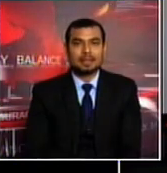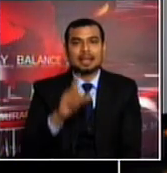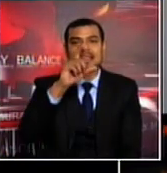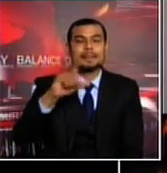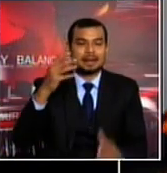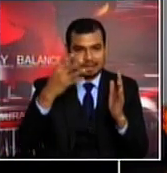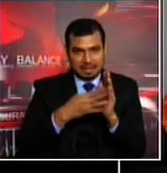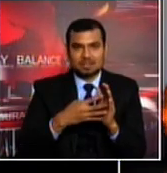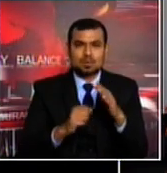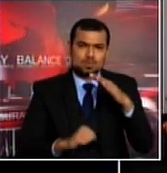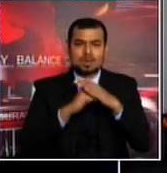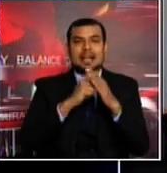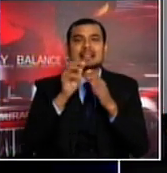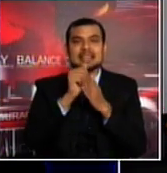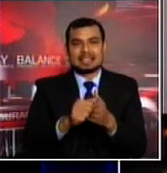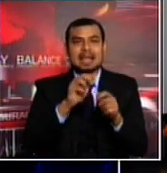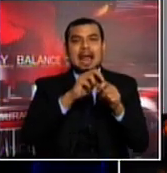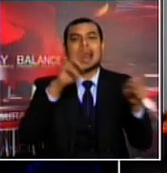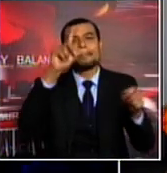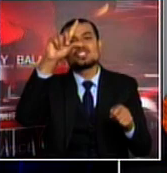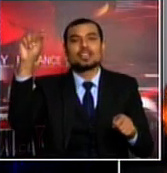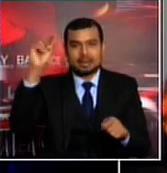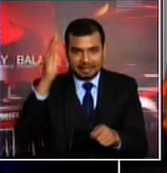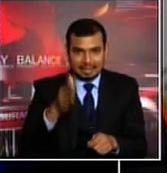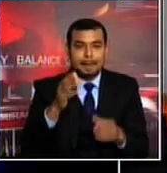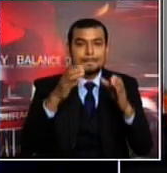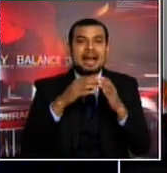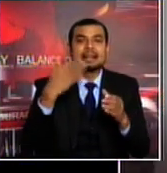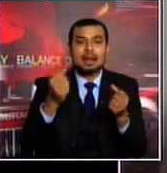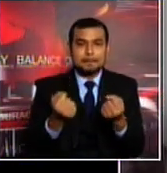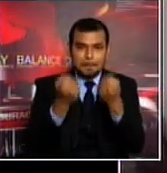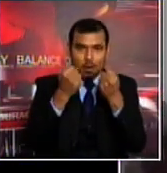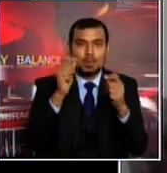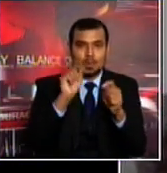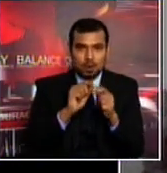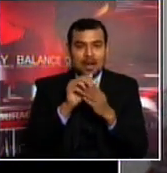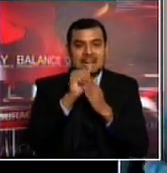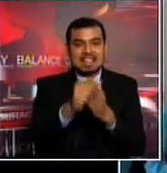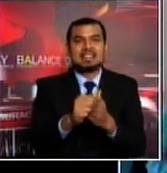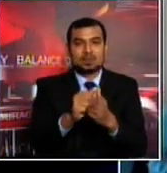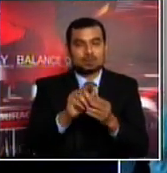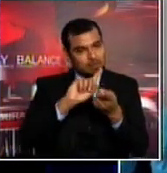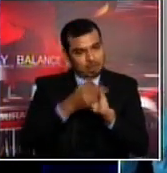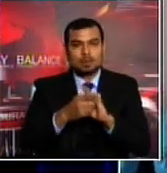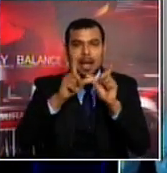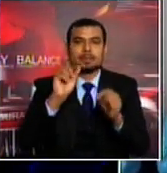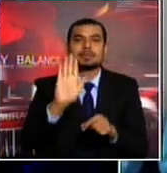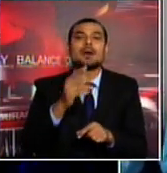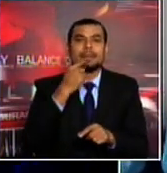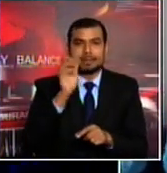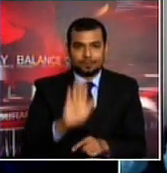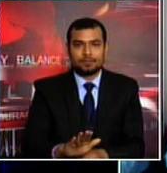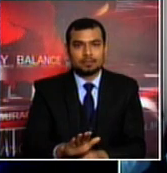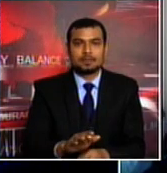नेपाली कङ्ग्रेसका वरिष्ठ नेता रामचन्द्र पौडेलले पार्टीलाई बलियो बनाउन नेतृत्व सच्चिन आवश्यक रहेको बताउनु भएको